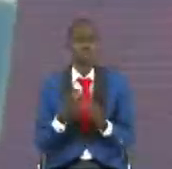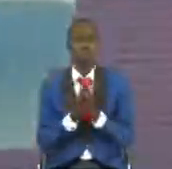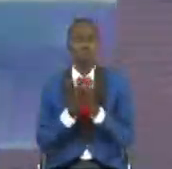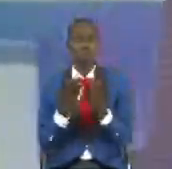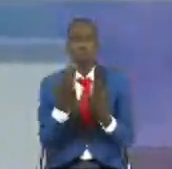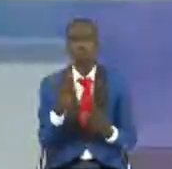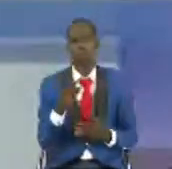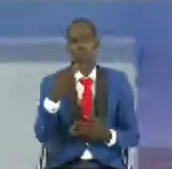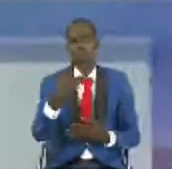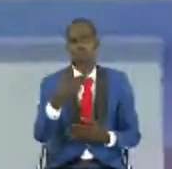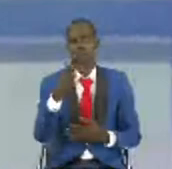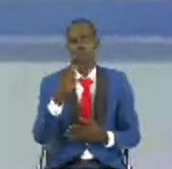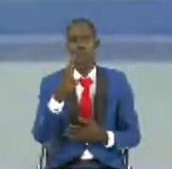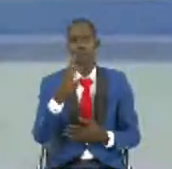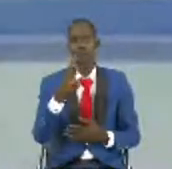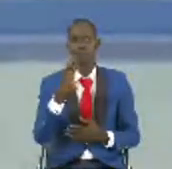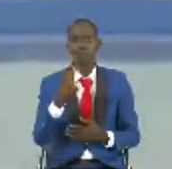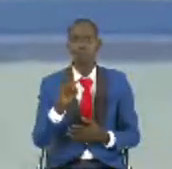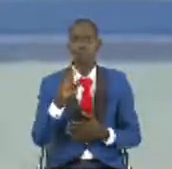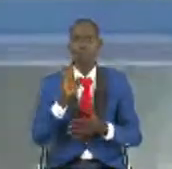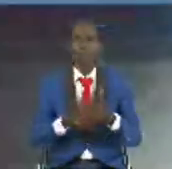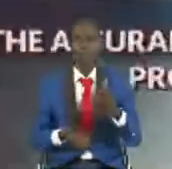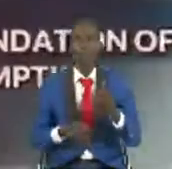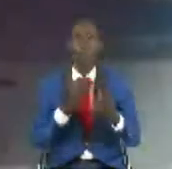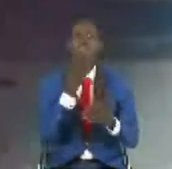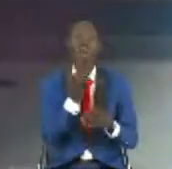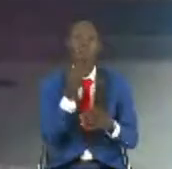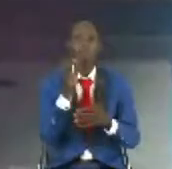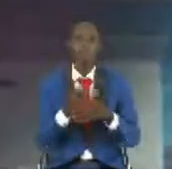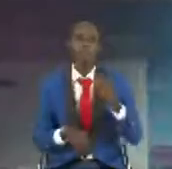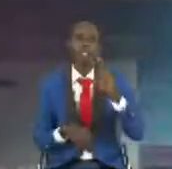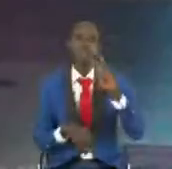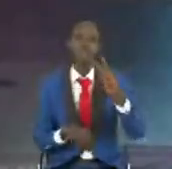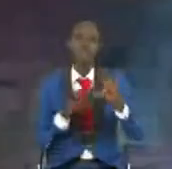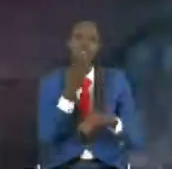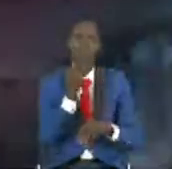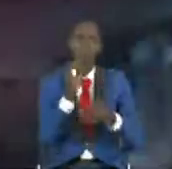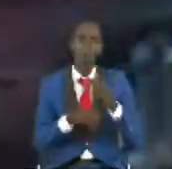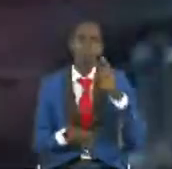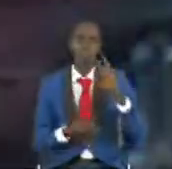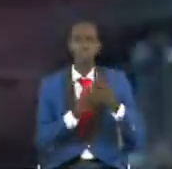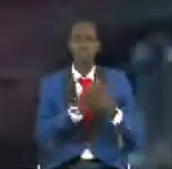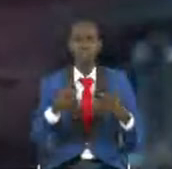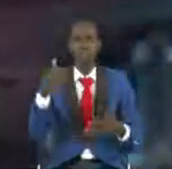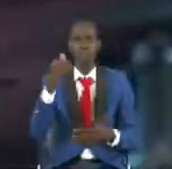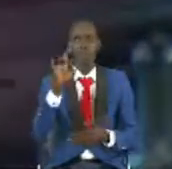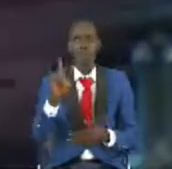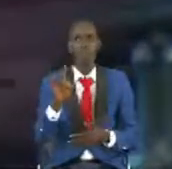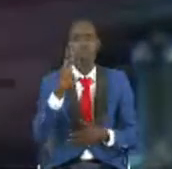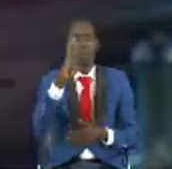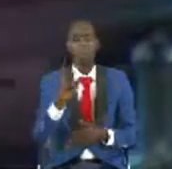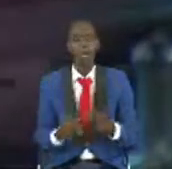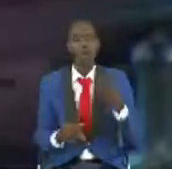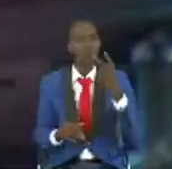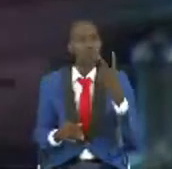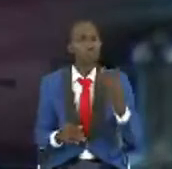Hébreux 6. Hébreux 6, 18.